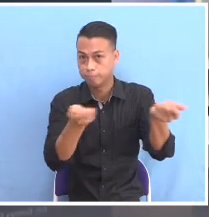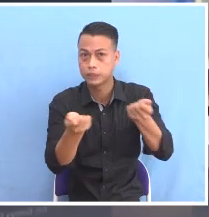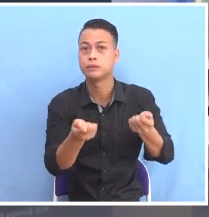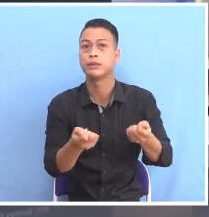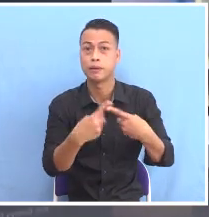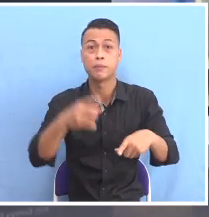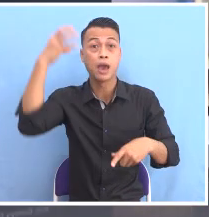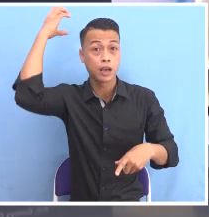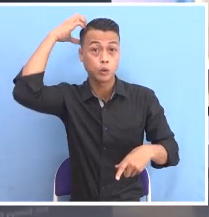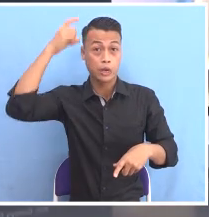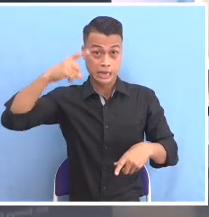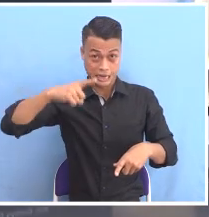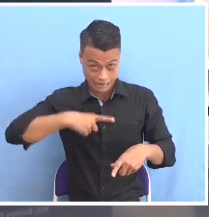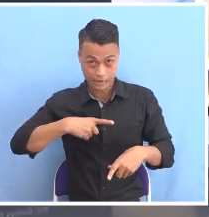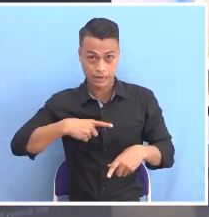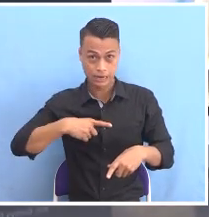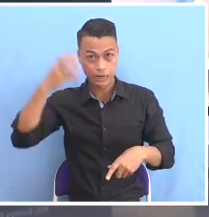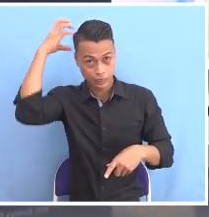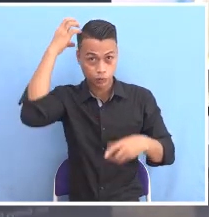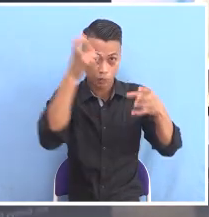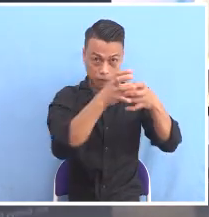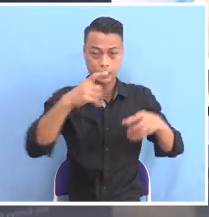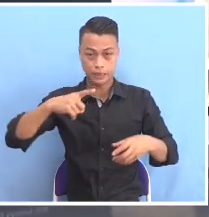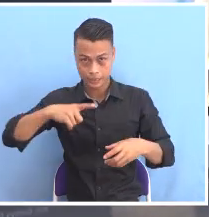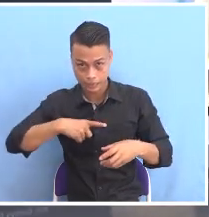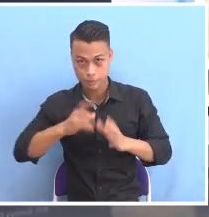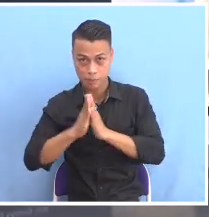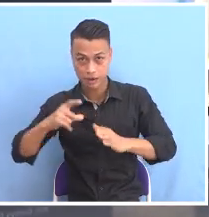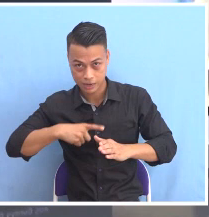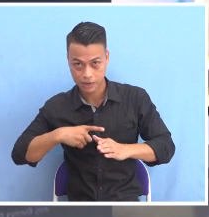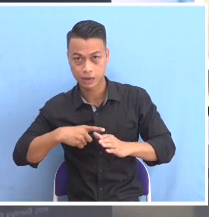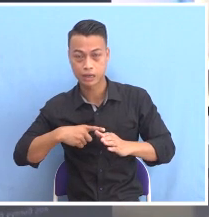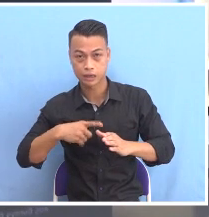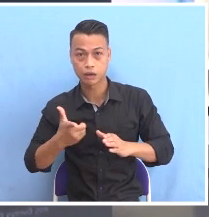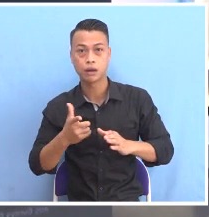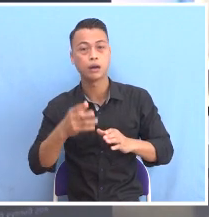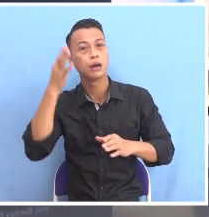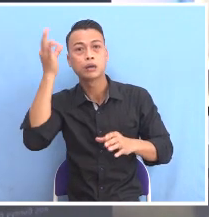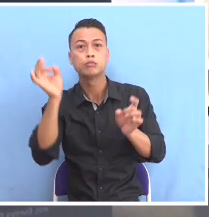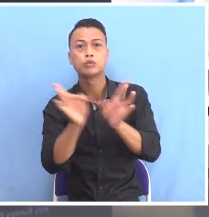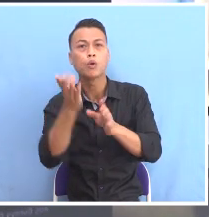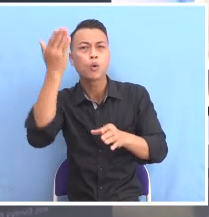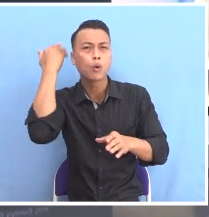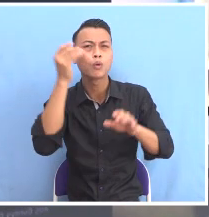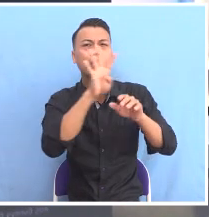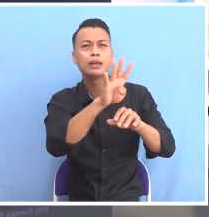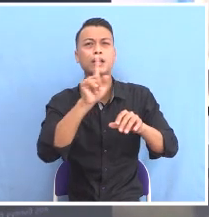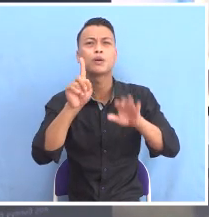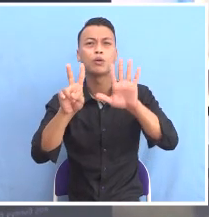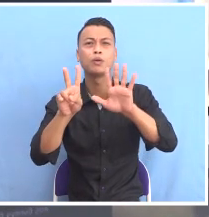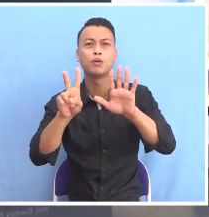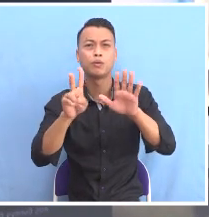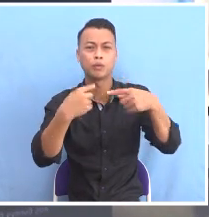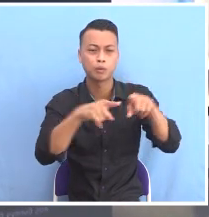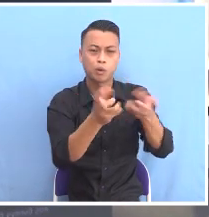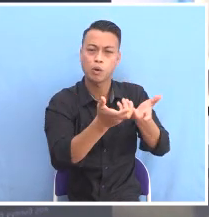ယ်အစိုးရနဲ့တက်မတော်ဘက်ကတော့ဒီ50ခွန်ကခင်မမီတော့ဘူးဆိုလိုတာပေါ့ဗျာ50ခွန်မှာကျွန်တော်တို့ဖွဲ့ထွေးရေးလိုပါလို့ပါတာကိုဒါကိုသဘောကျဖို့မရပါဘူးအဲ့